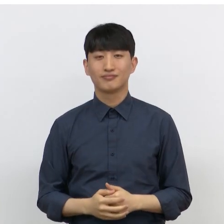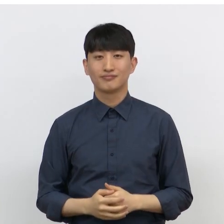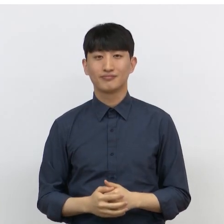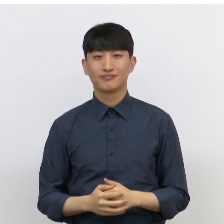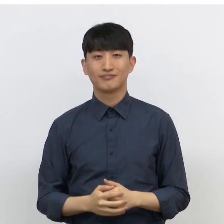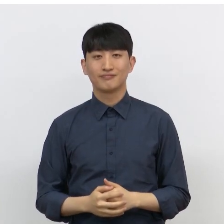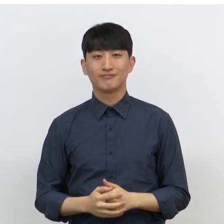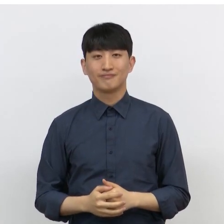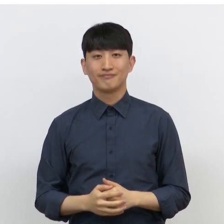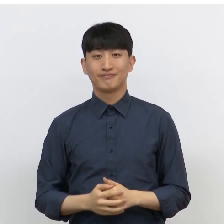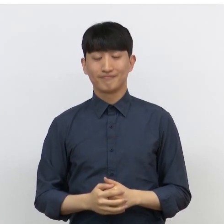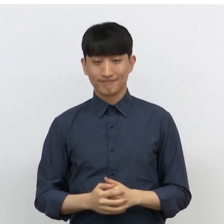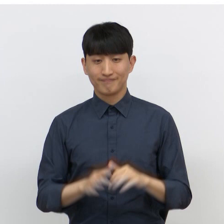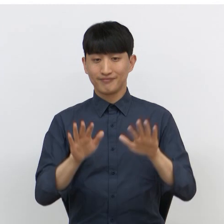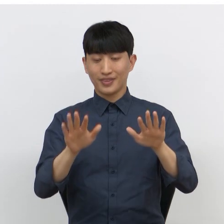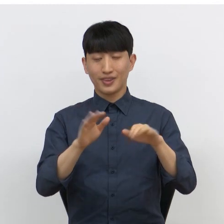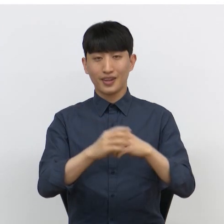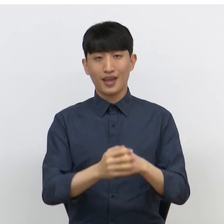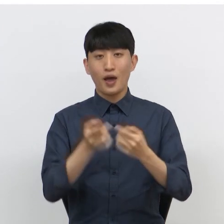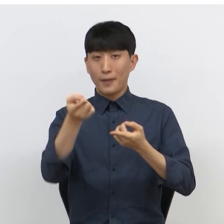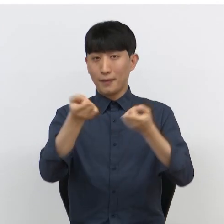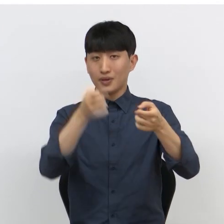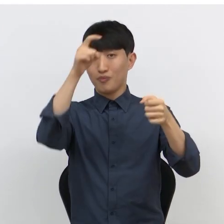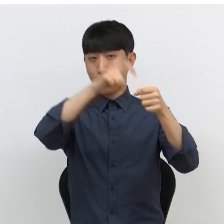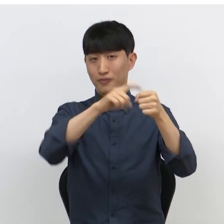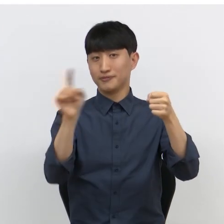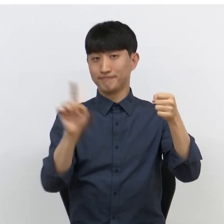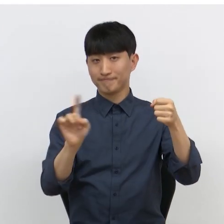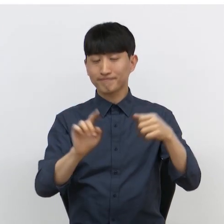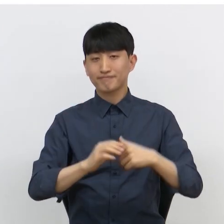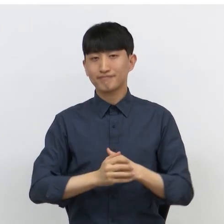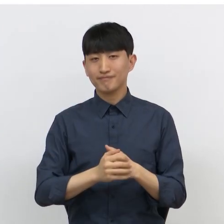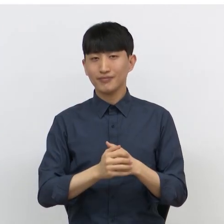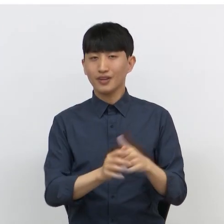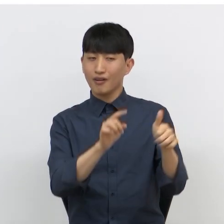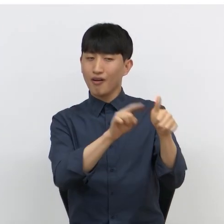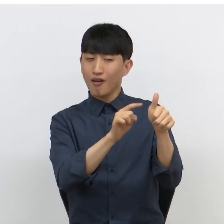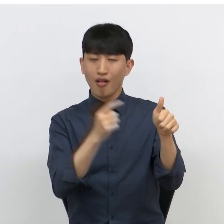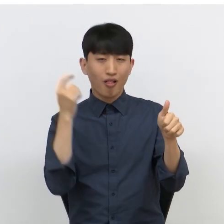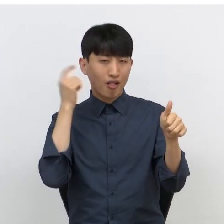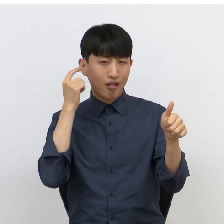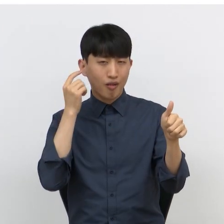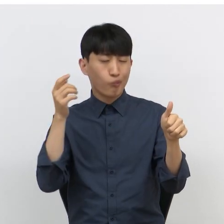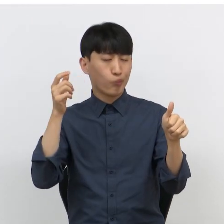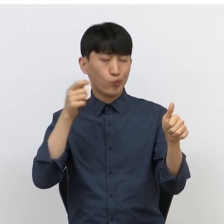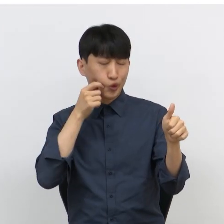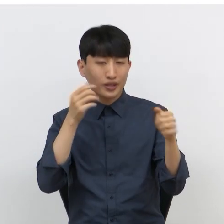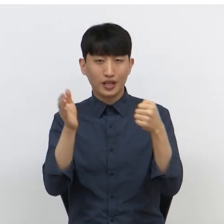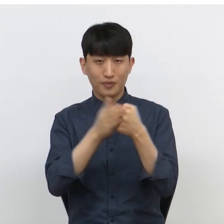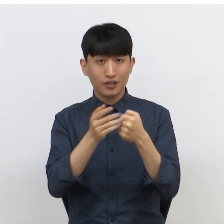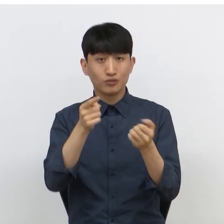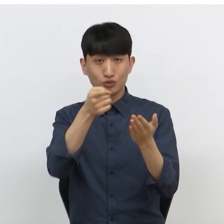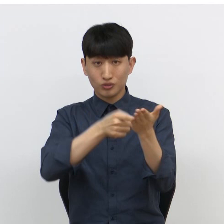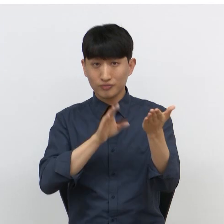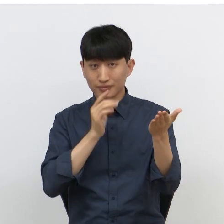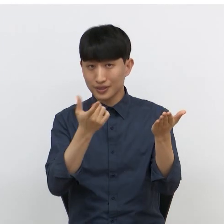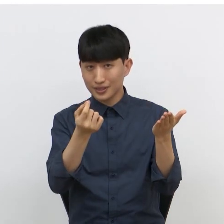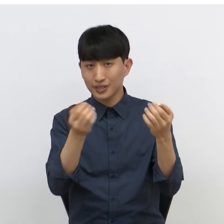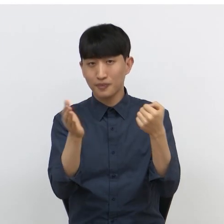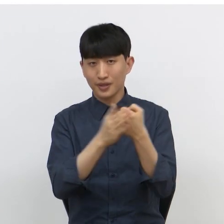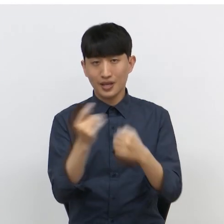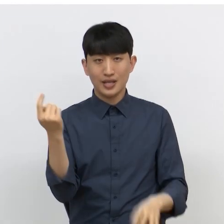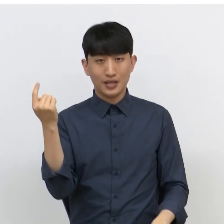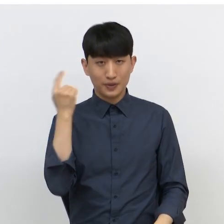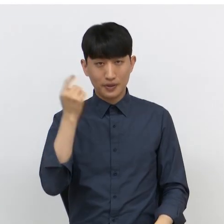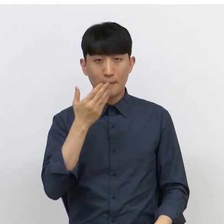자, 그래서 일단 매핑의 목표는 그 사람들이 못 듣기 때문에 수술을 한 거잖아요. 그래서 가청력을